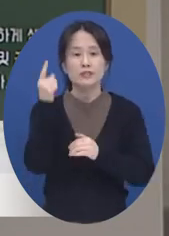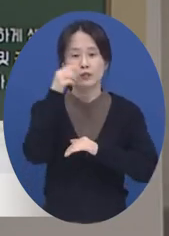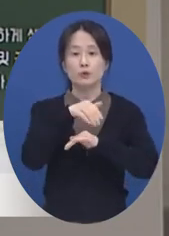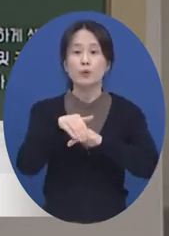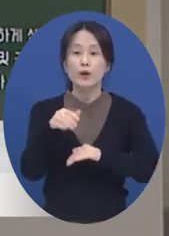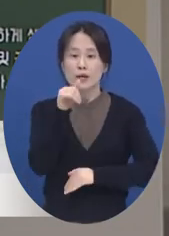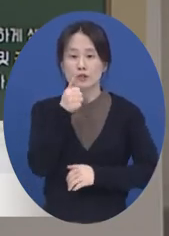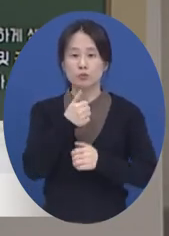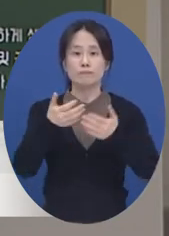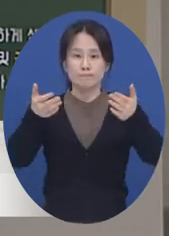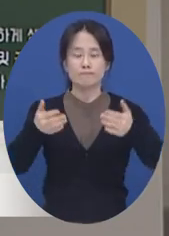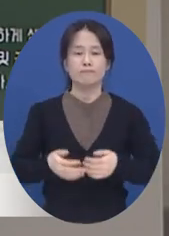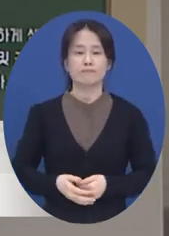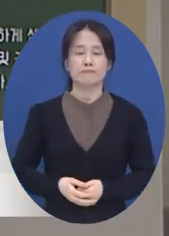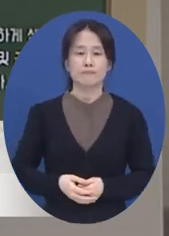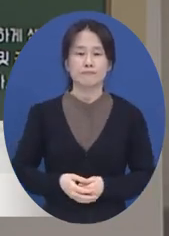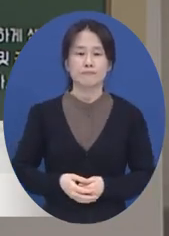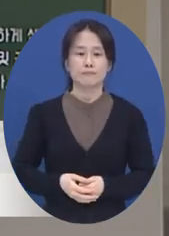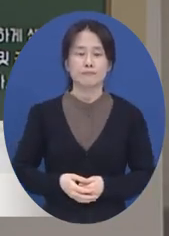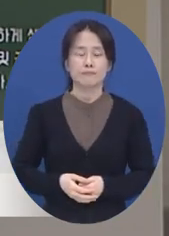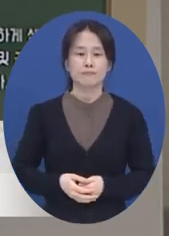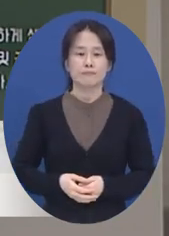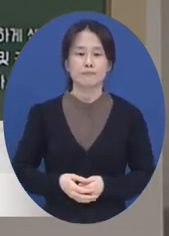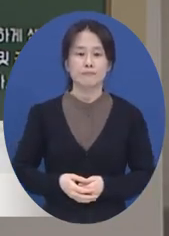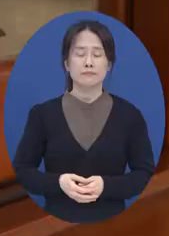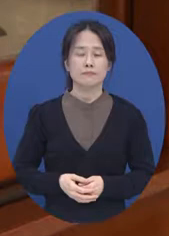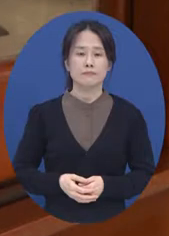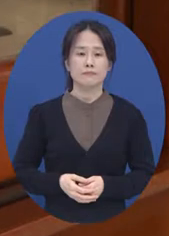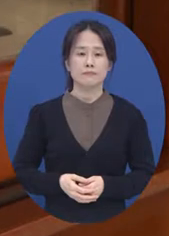나섰습니다. 최창순 기자가 현장 취재했습니다.